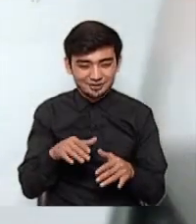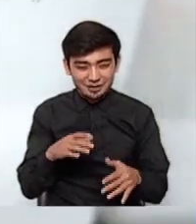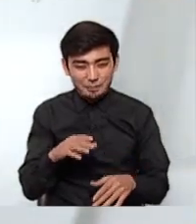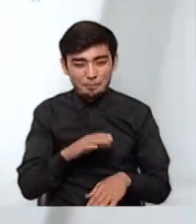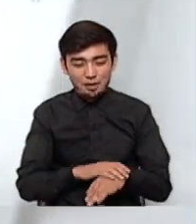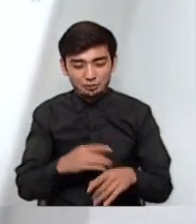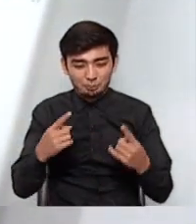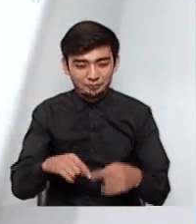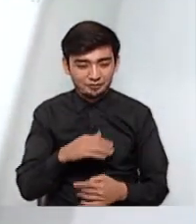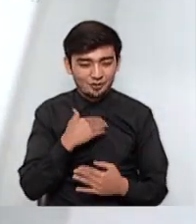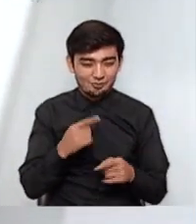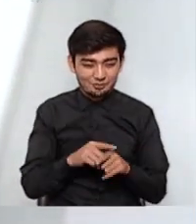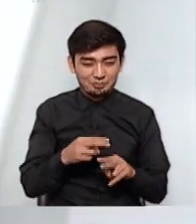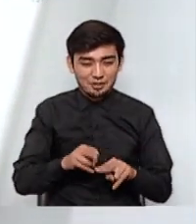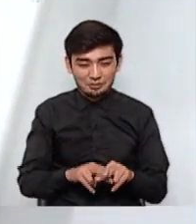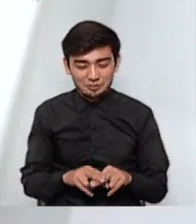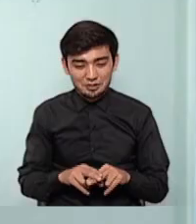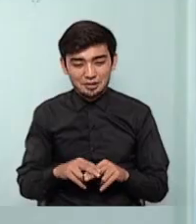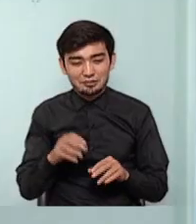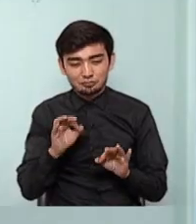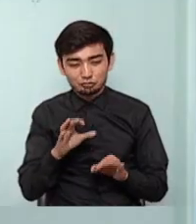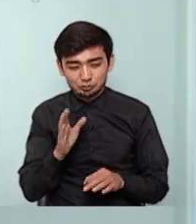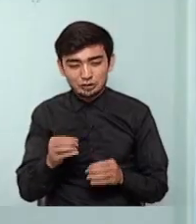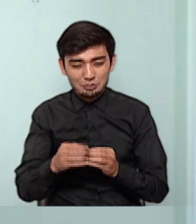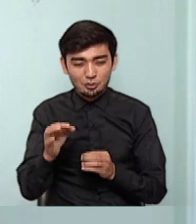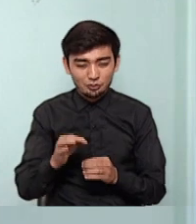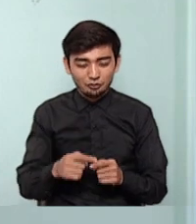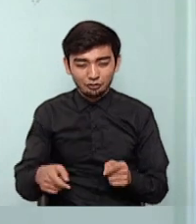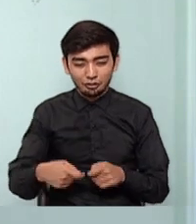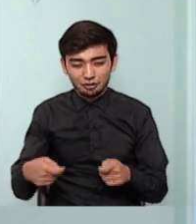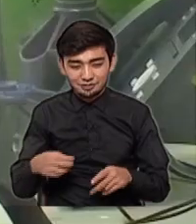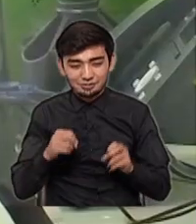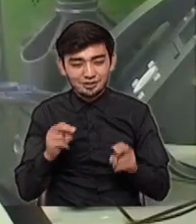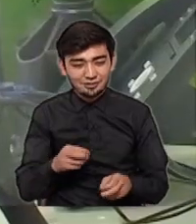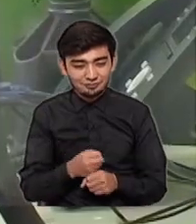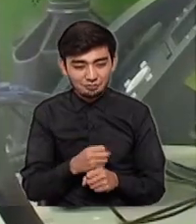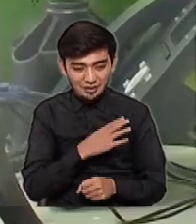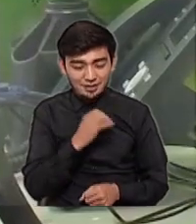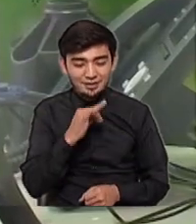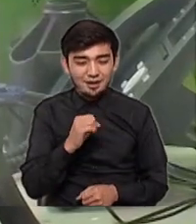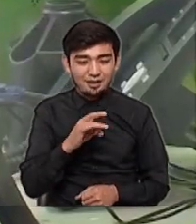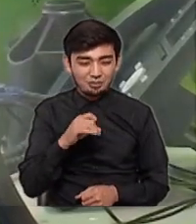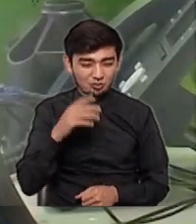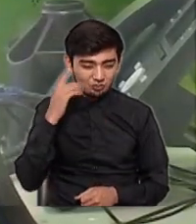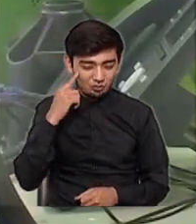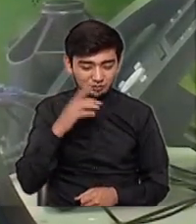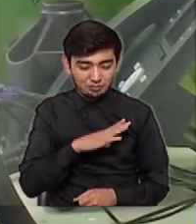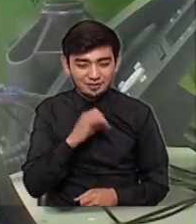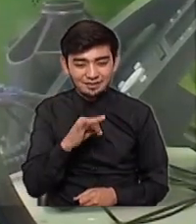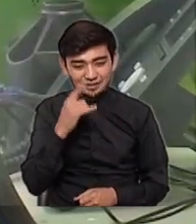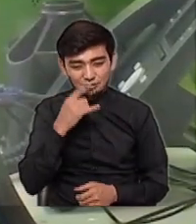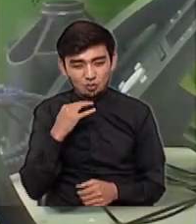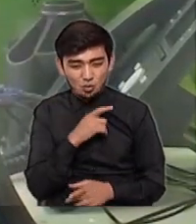крах банков и удержать национальную валюту от обесценивания считает Арман бесинов Казахстан не первооткрыватель таким миром в разное время